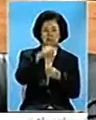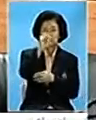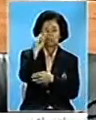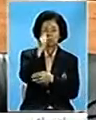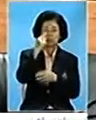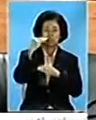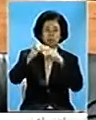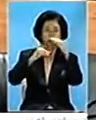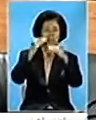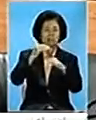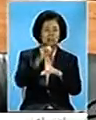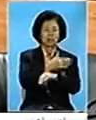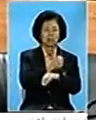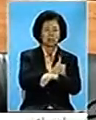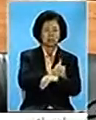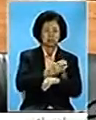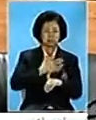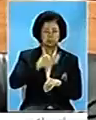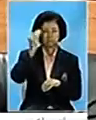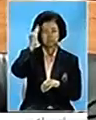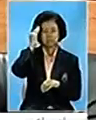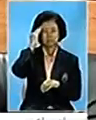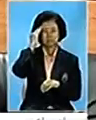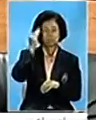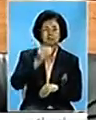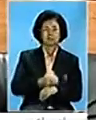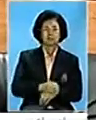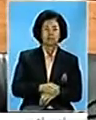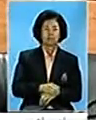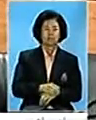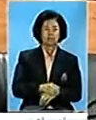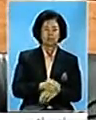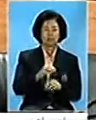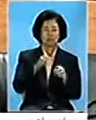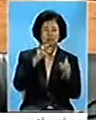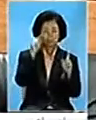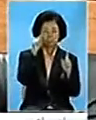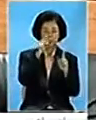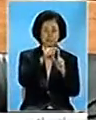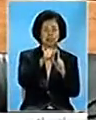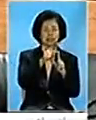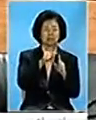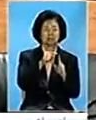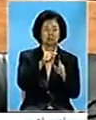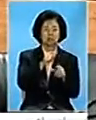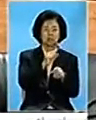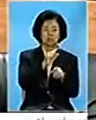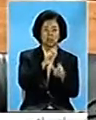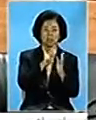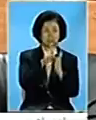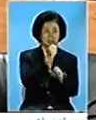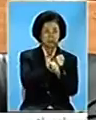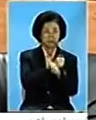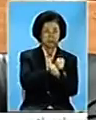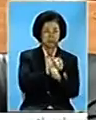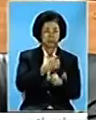ควรนะครับผมทราบดีถึงวัตถุประสงค์เป้าหมายภารกิจที่อยากจะ